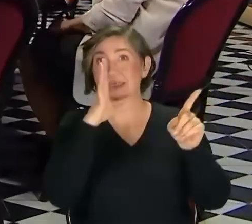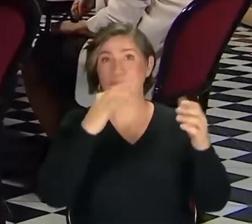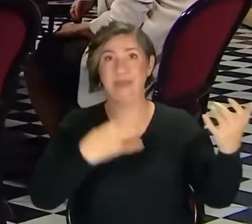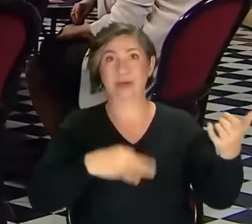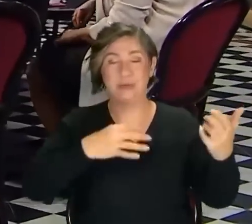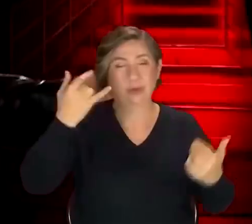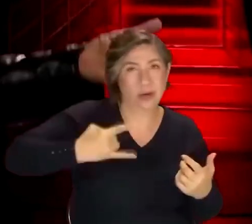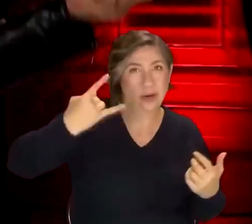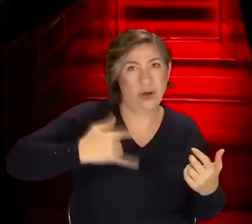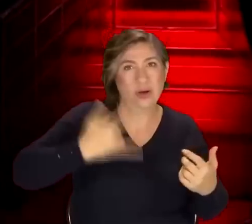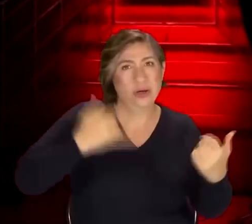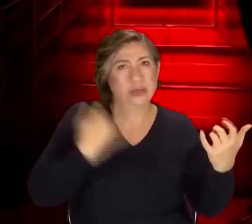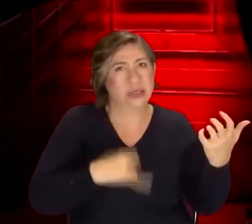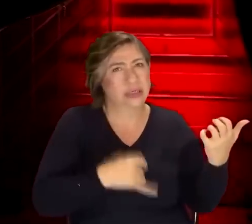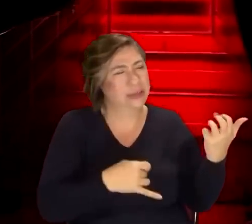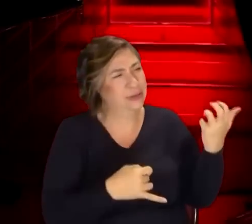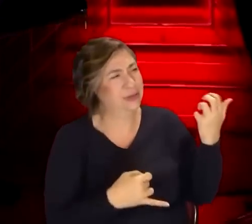Tuncer? Rock'n'roll Tuncer.